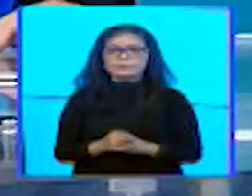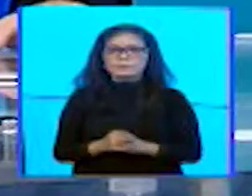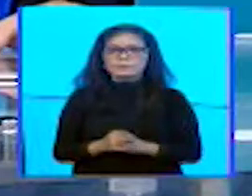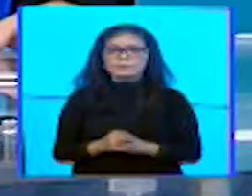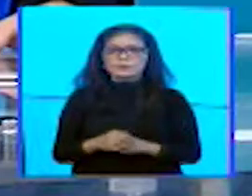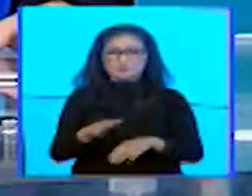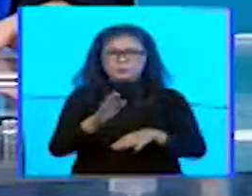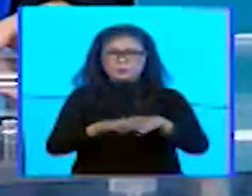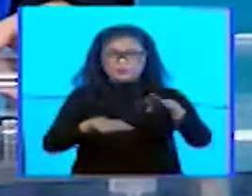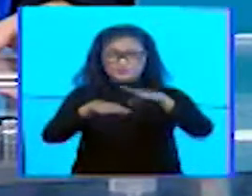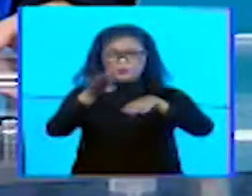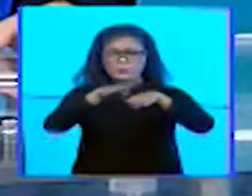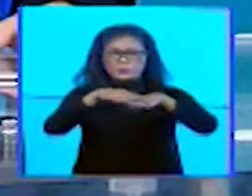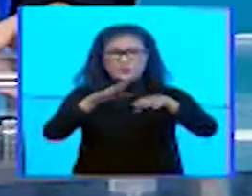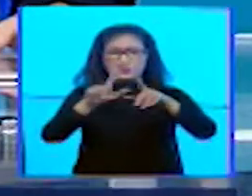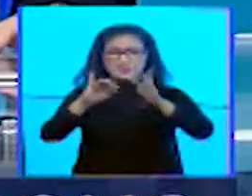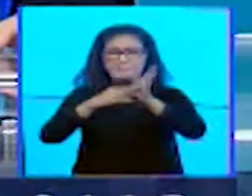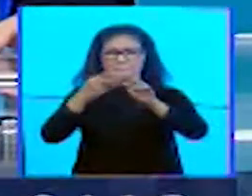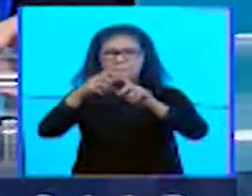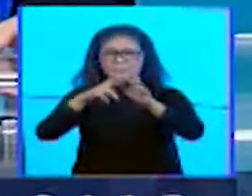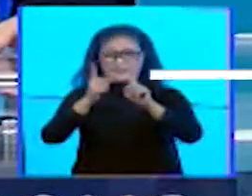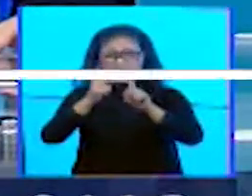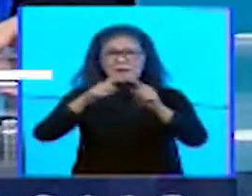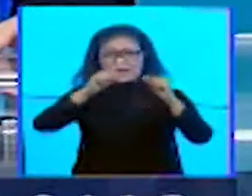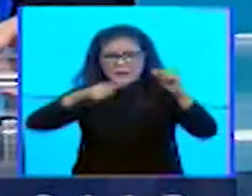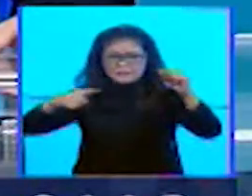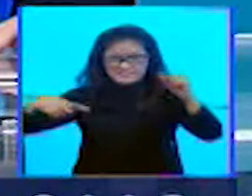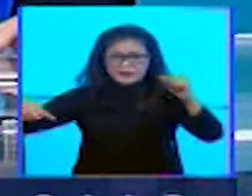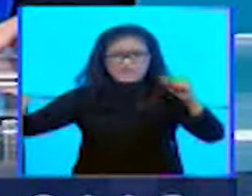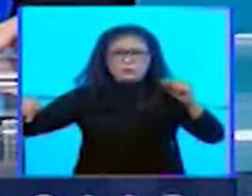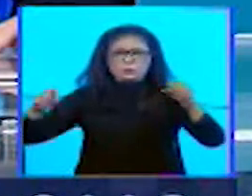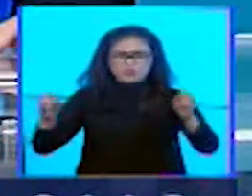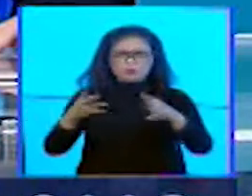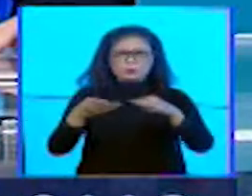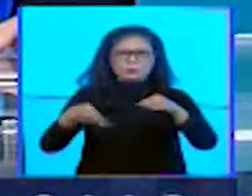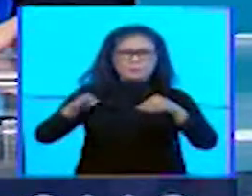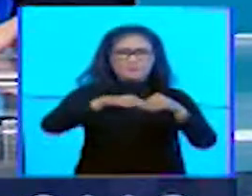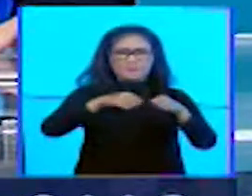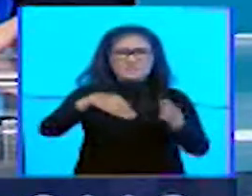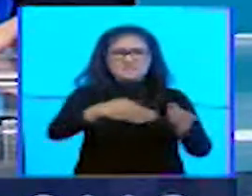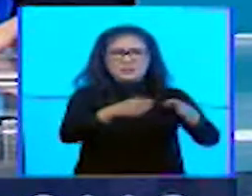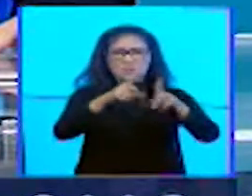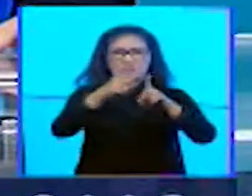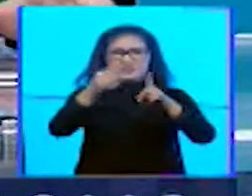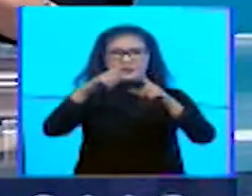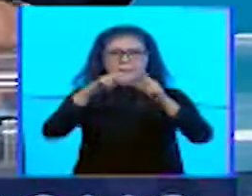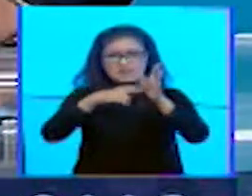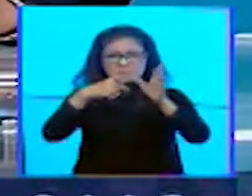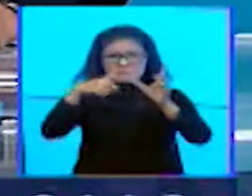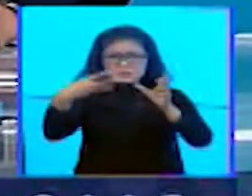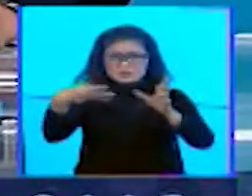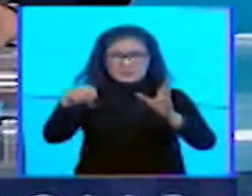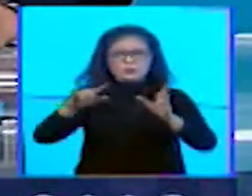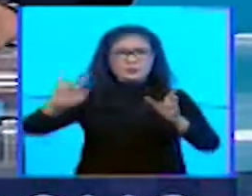Informasi lain, tumpukan limbah kabel ditemukan menyumbat saluran drainase di Jalan Garuda Kemayoran, Jakarta Pusat. Limbah